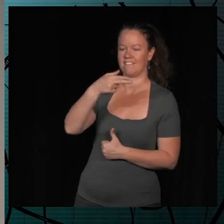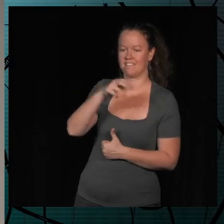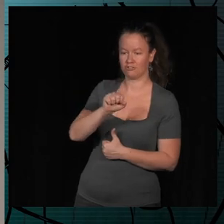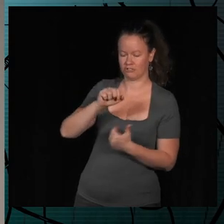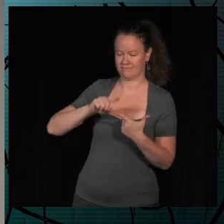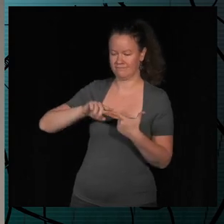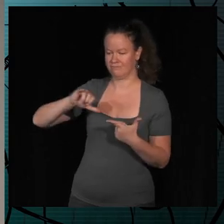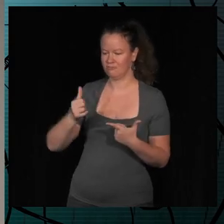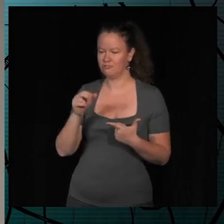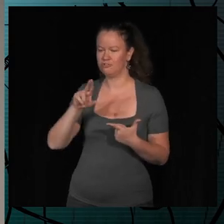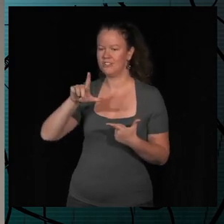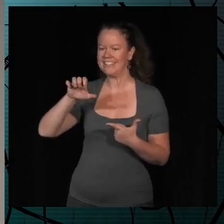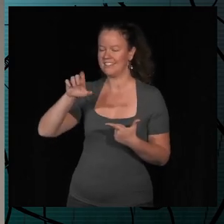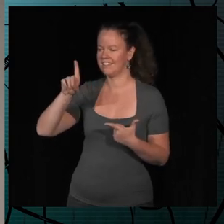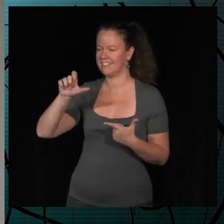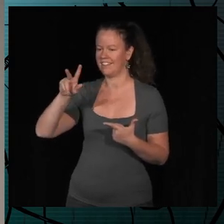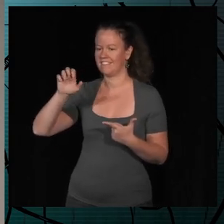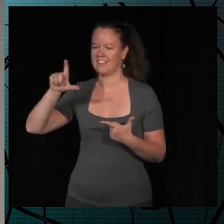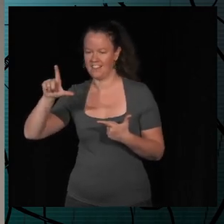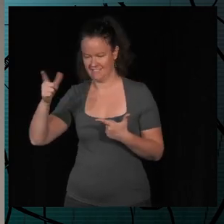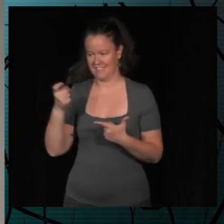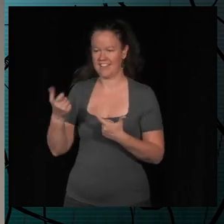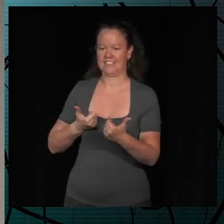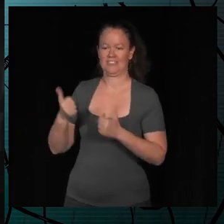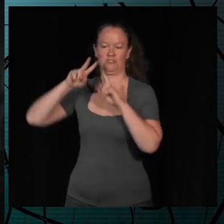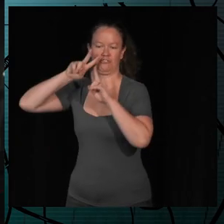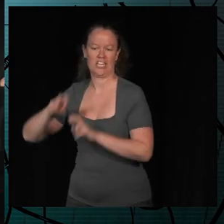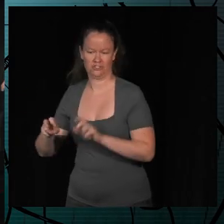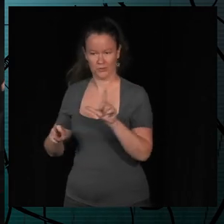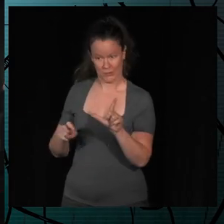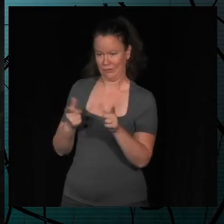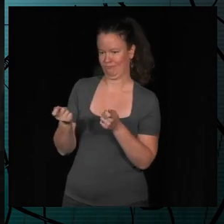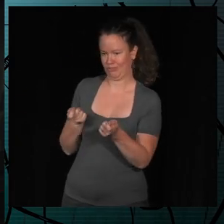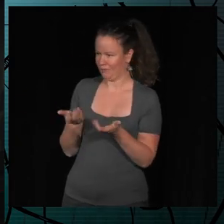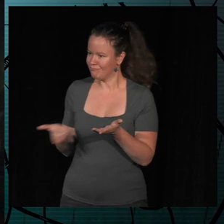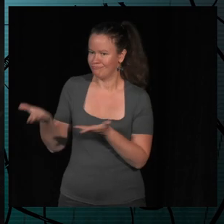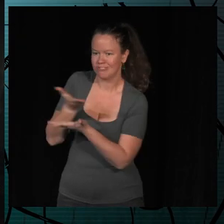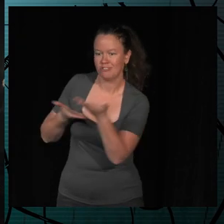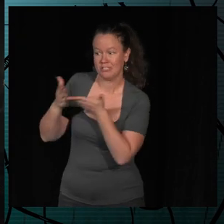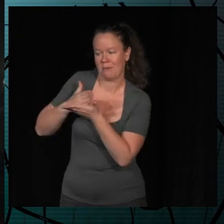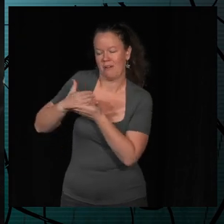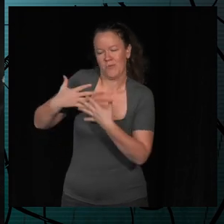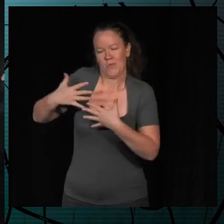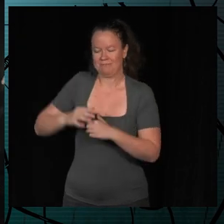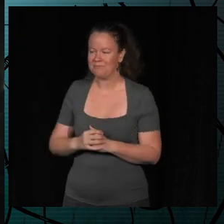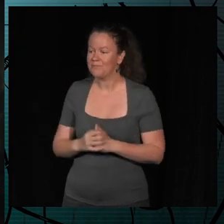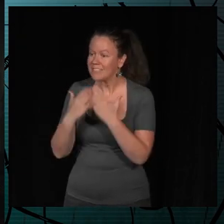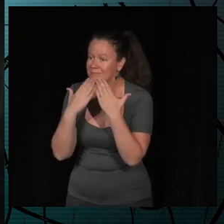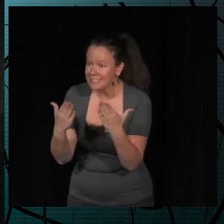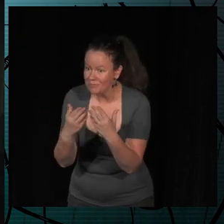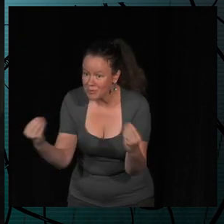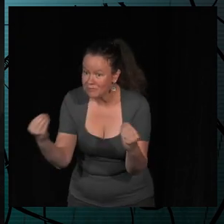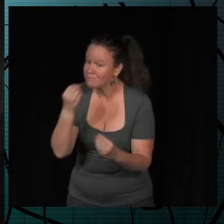recherches qui ont préparé cette table ronde avec minuci je vous remercie je vous souhaite une belle journée d'étude et dès